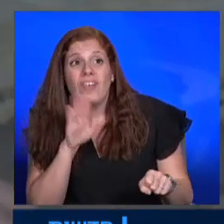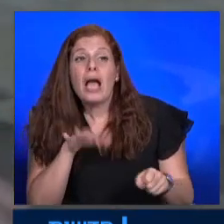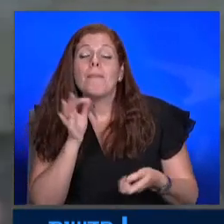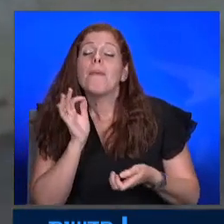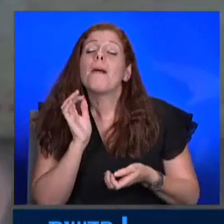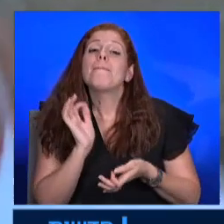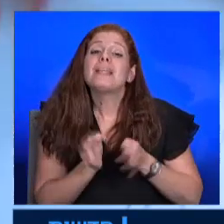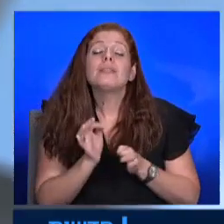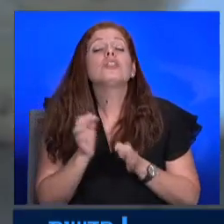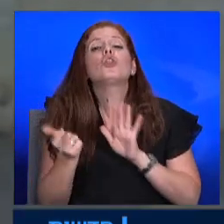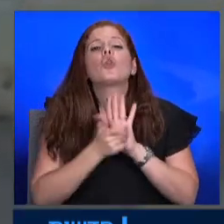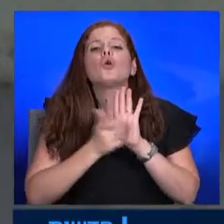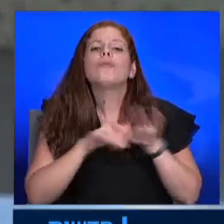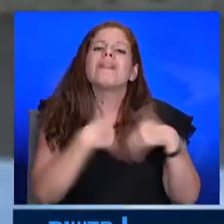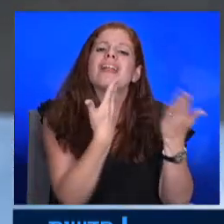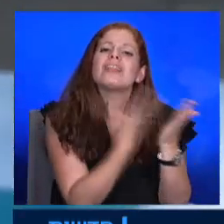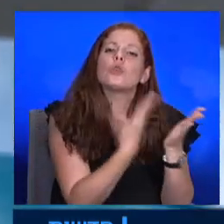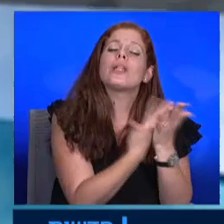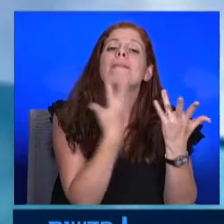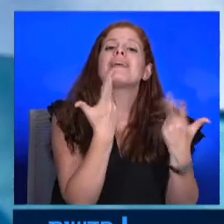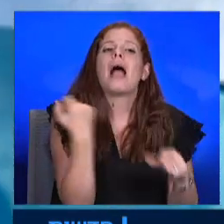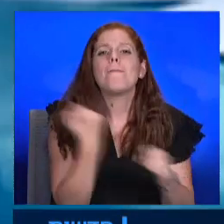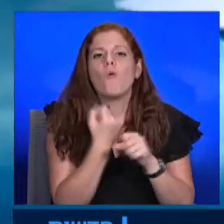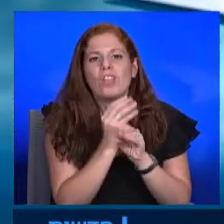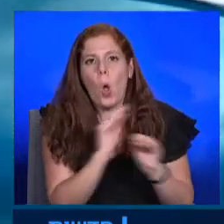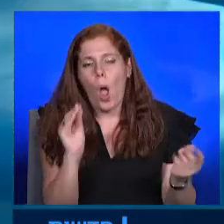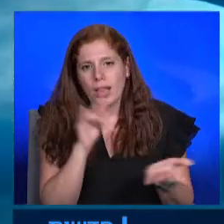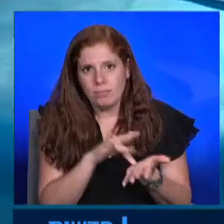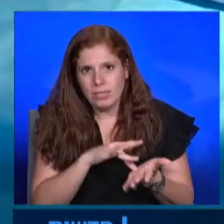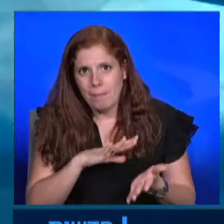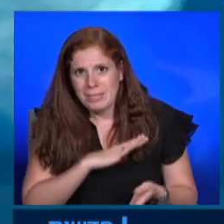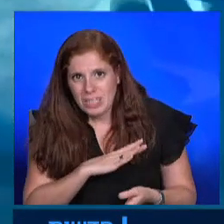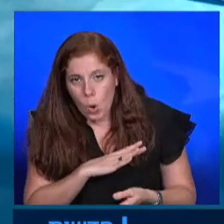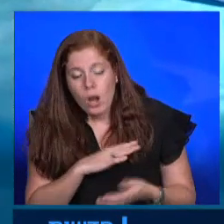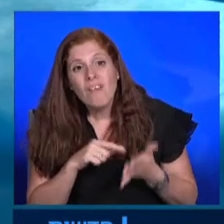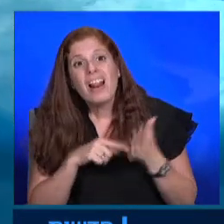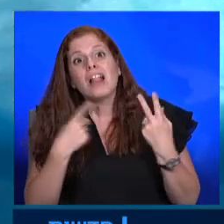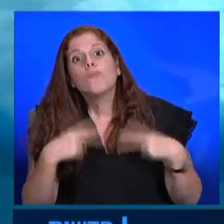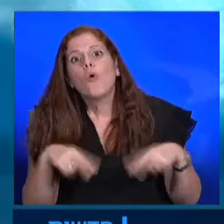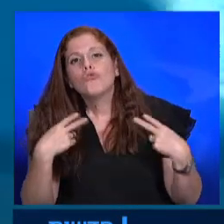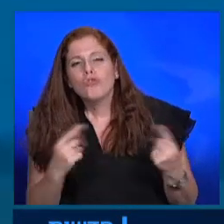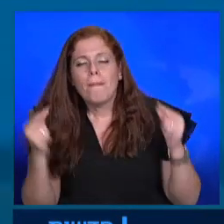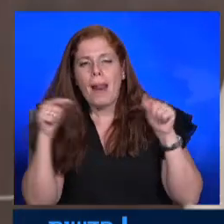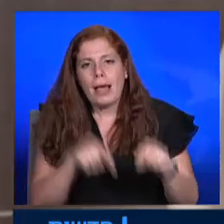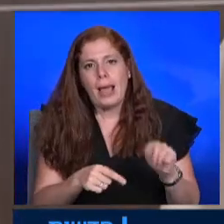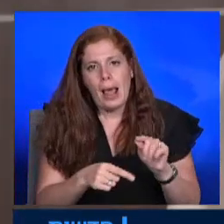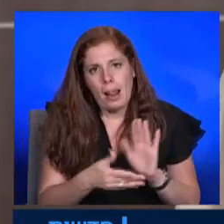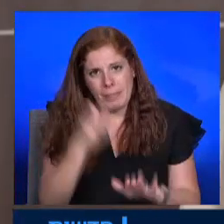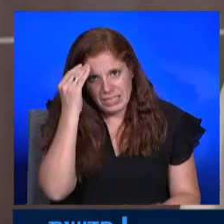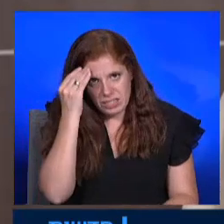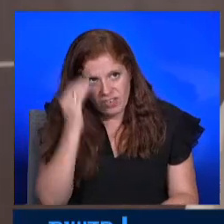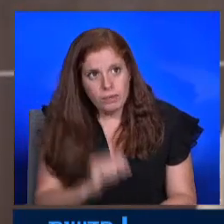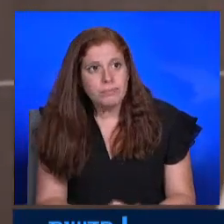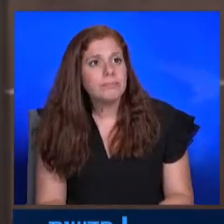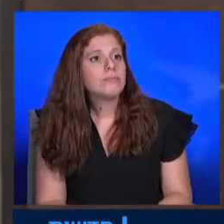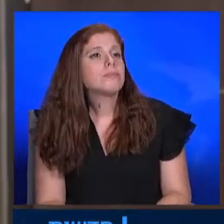על מספר עובדי ההוראה הנמצאים בסיכון, ולכן חוששים להגיע לבית הספר. תופסה בית המשפט שחייב